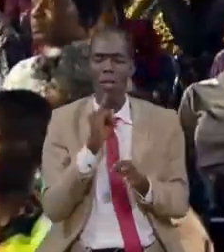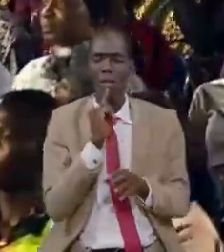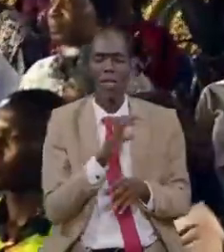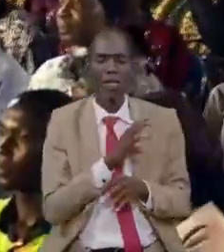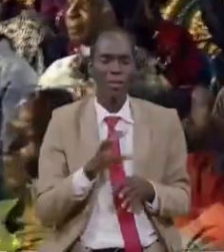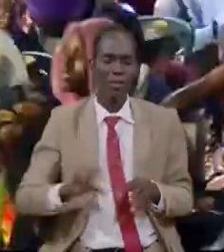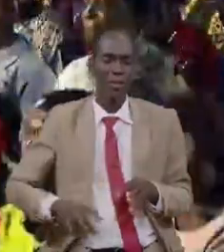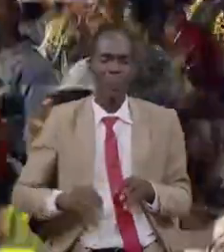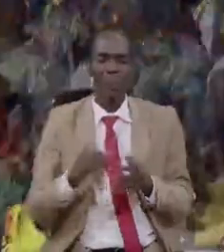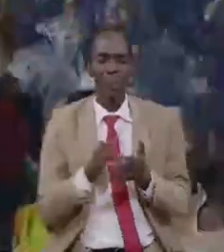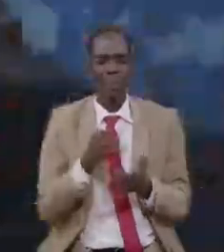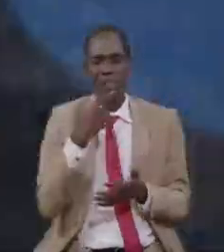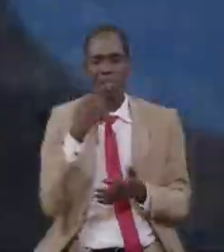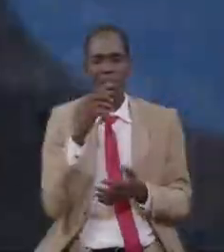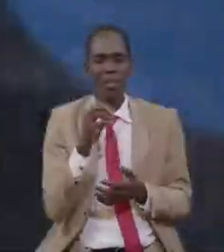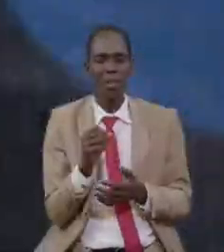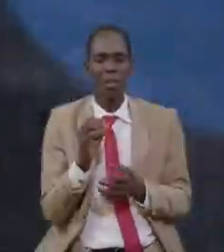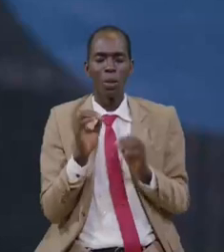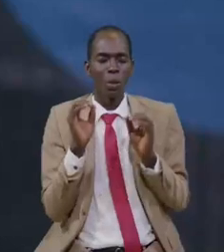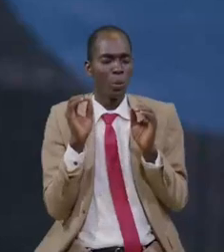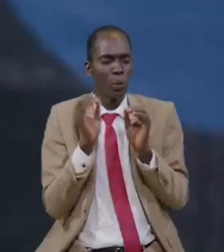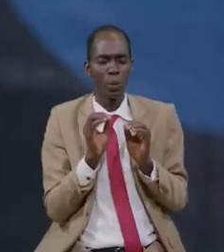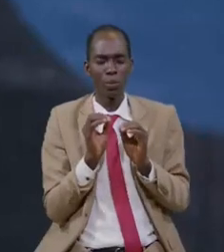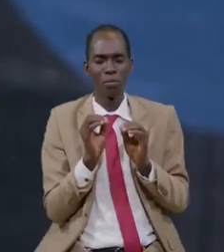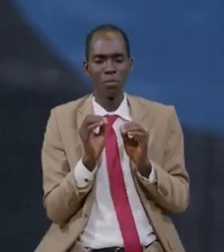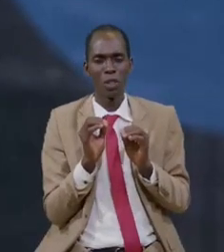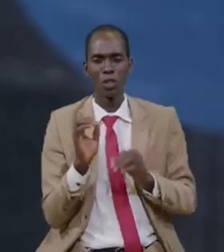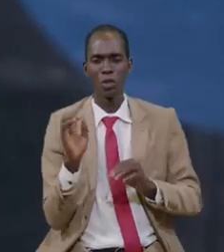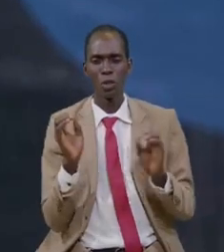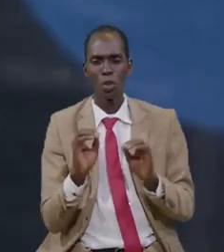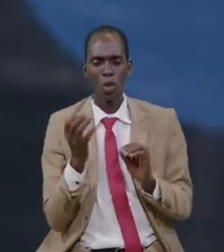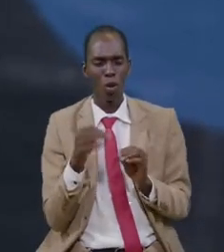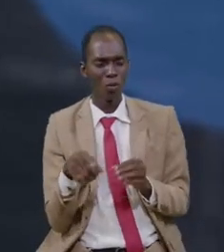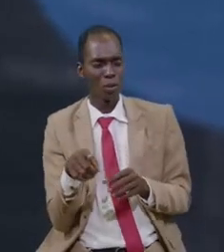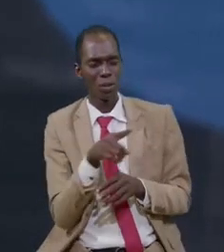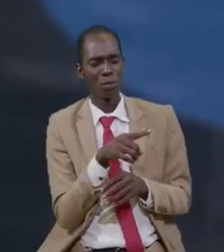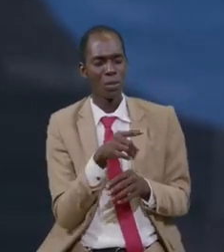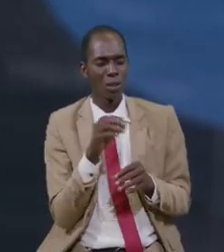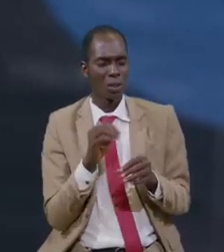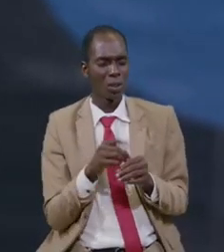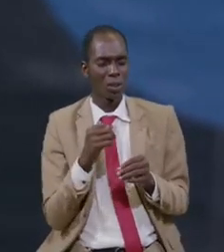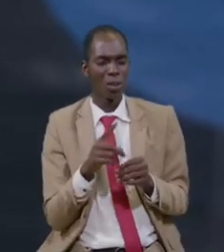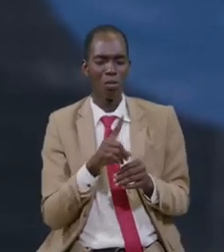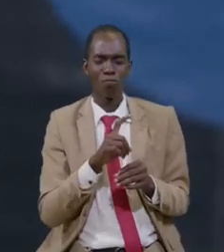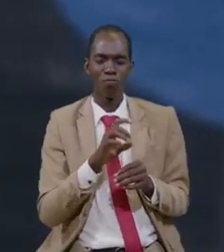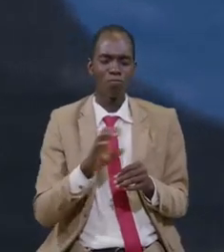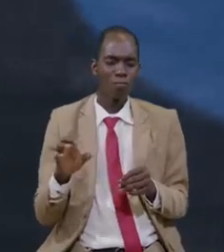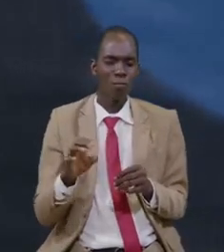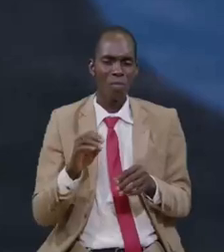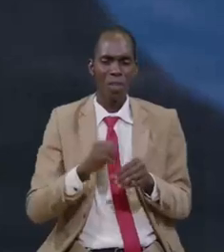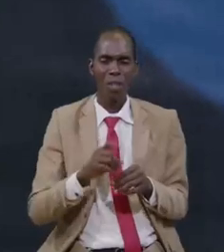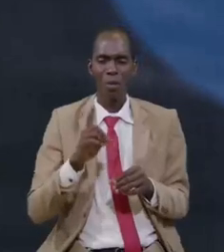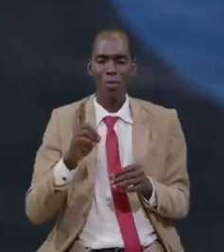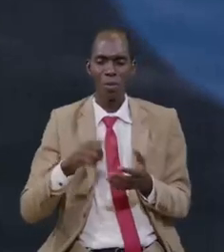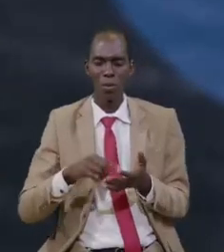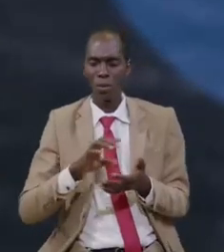dit, ils ne peuvent se racheter l'un l'autre dans leurs milliers, dans les